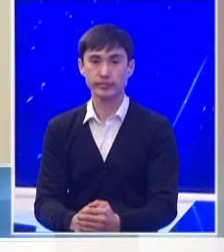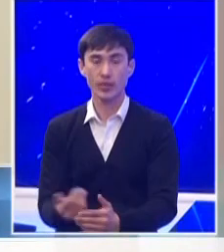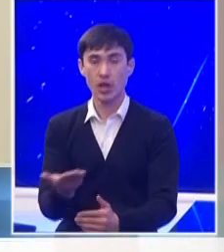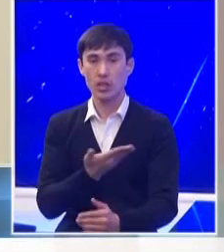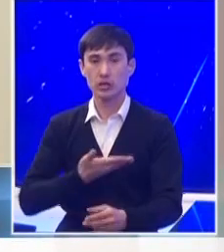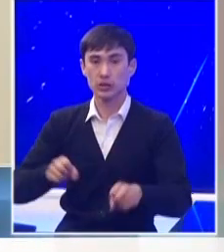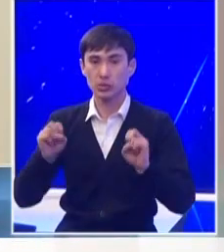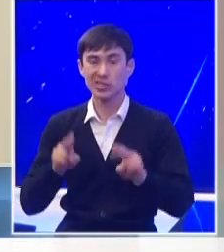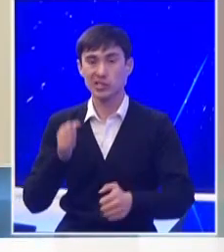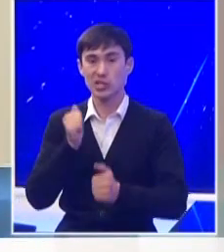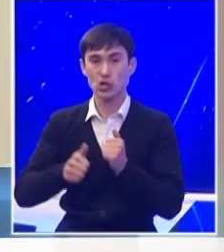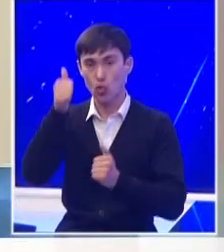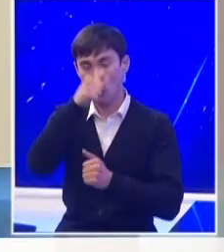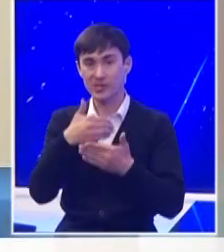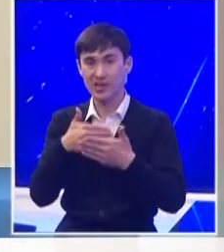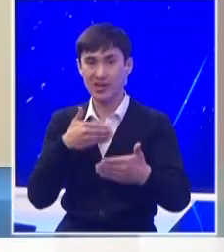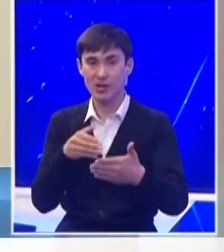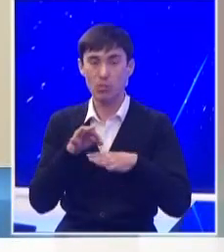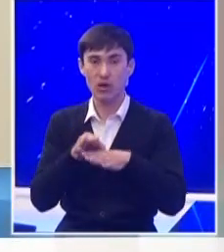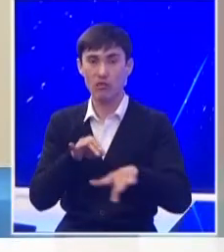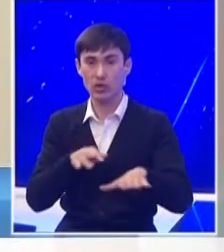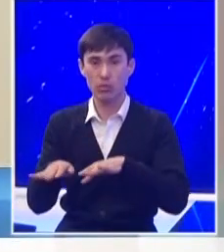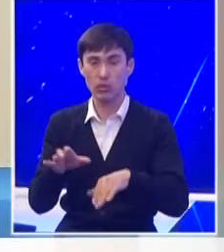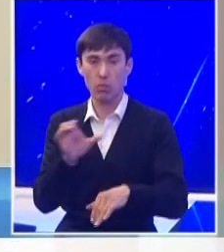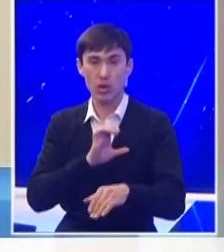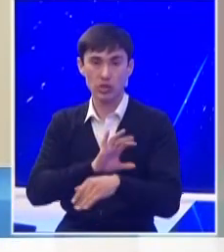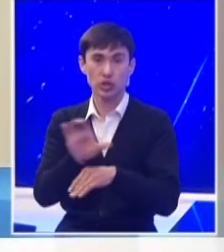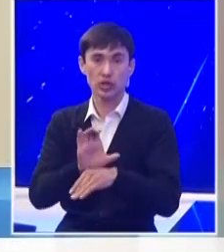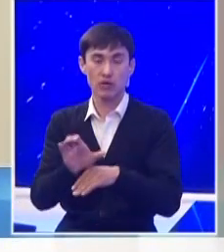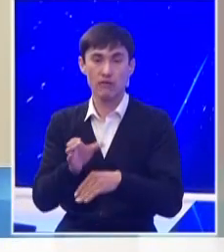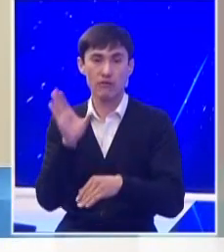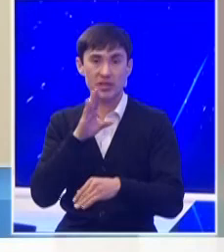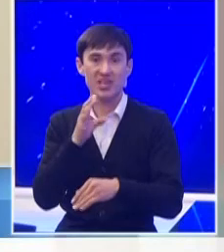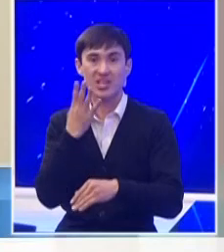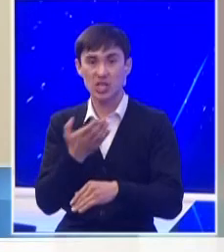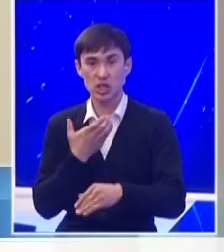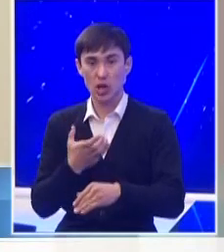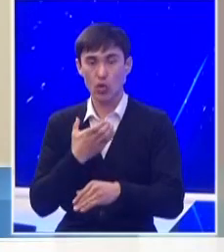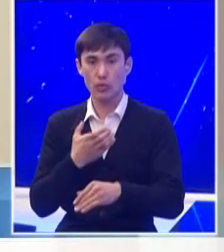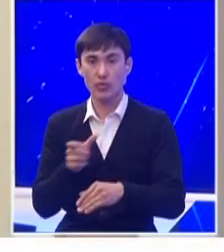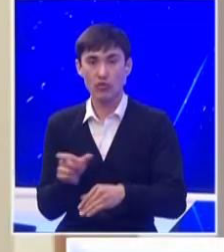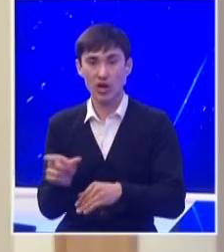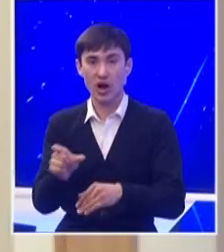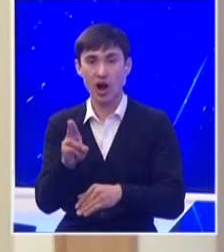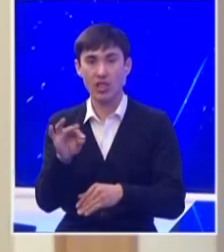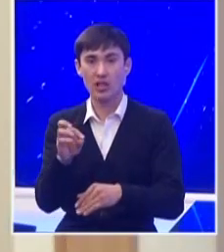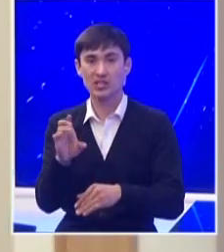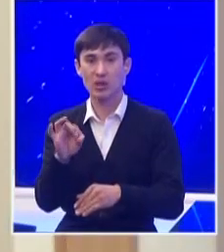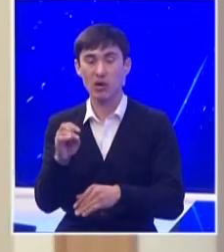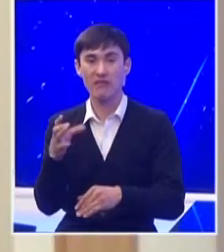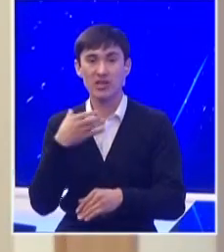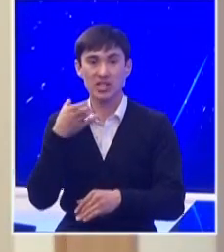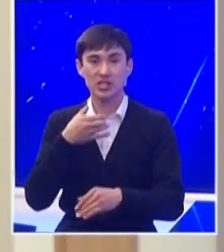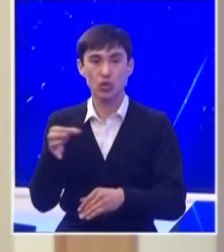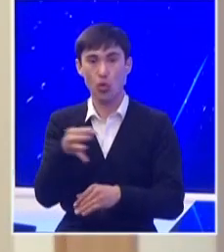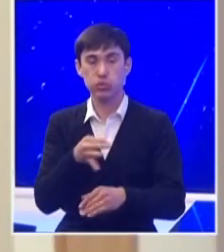Наши специалисты ежегодно заранее проводят работы по обогащению воды кислородом. Однако функция канала Сагымбай в Кызылординской области –